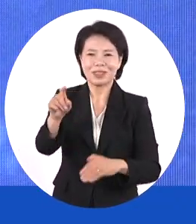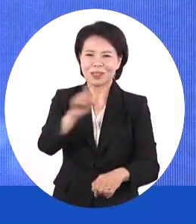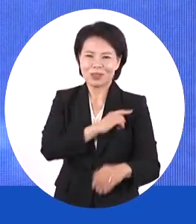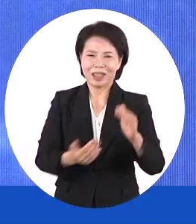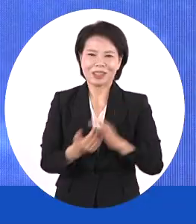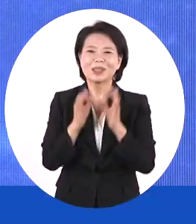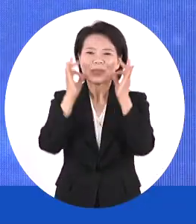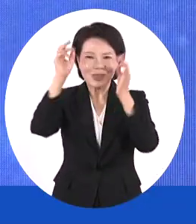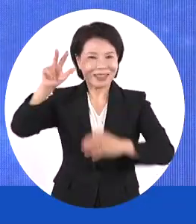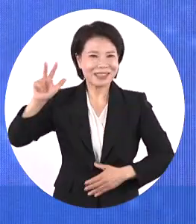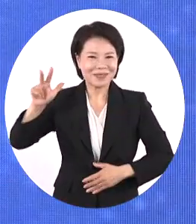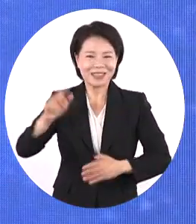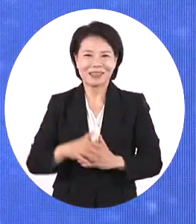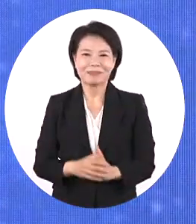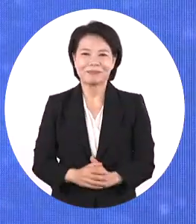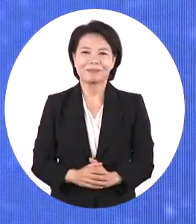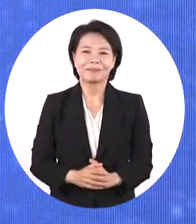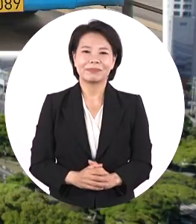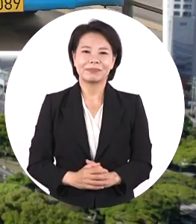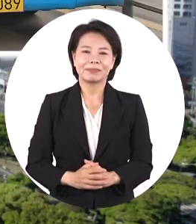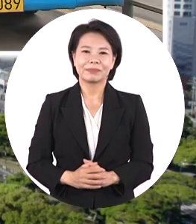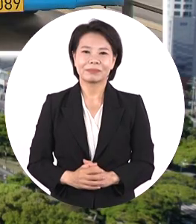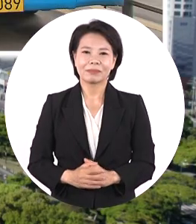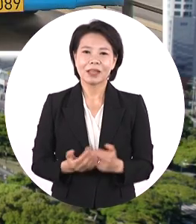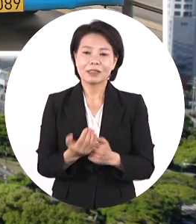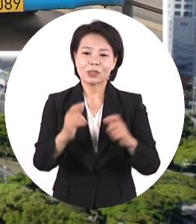있도록 최선의 노력을 다하겠습니다.